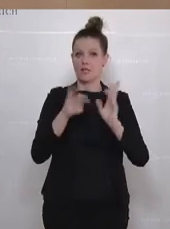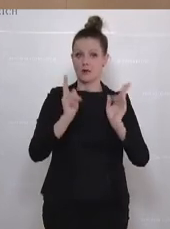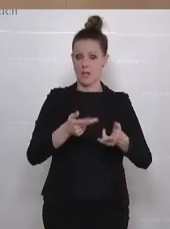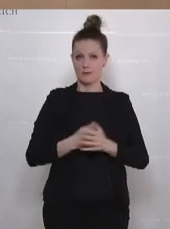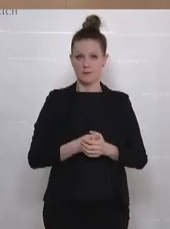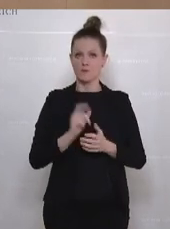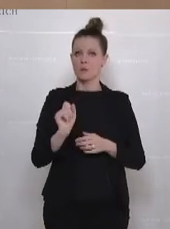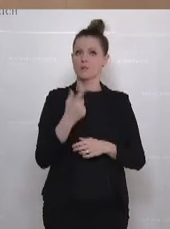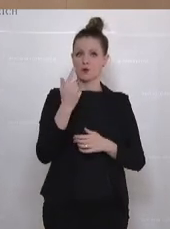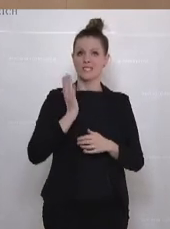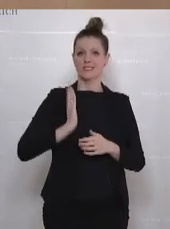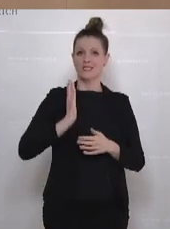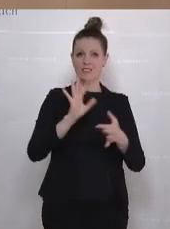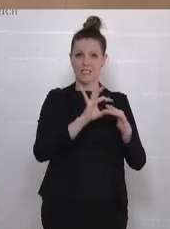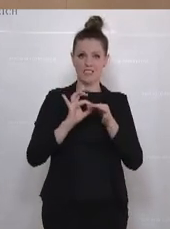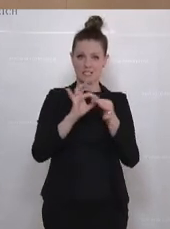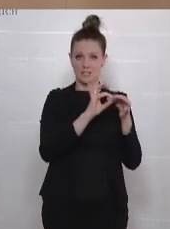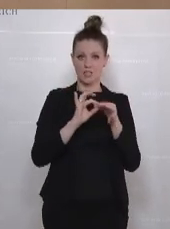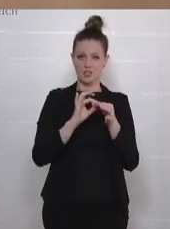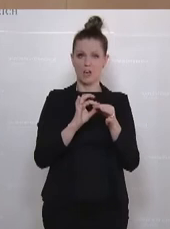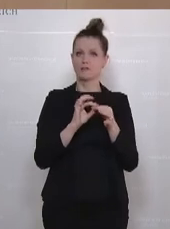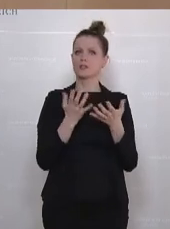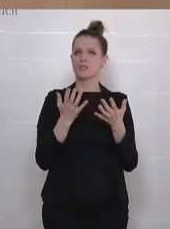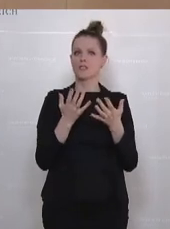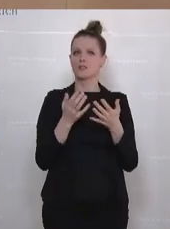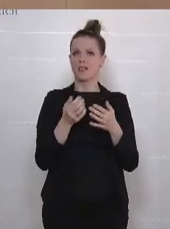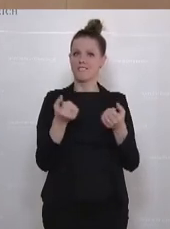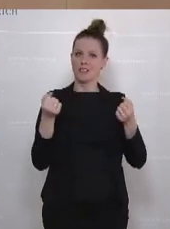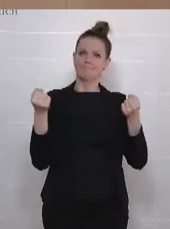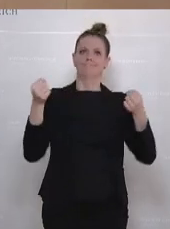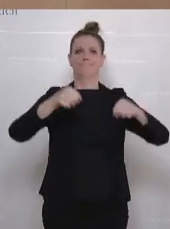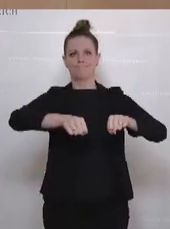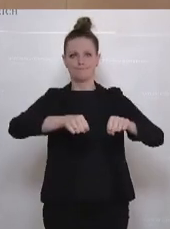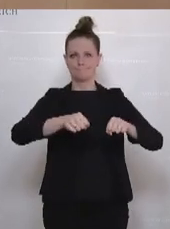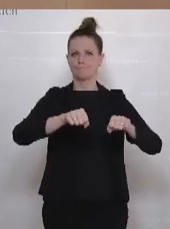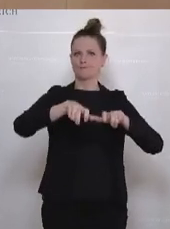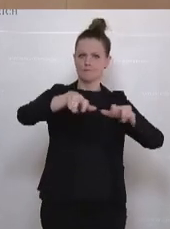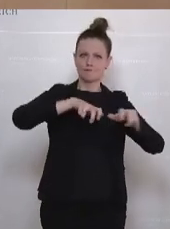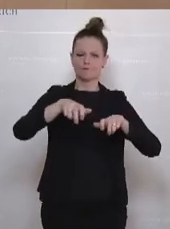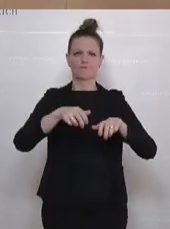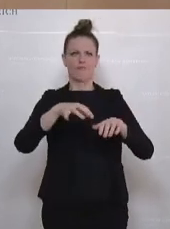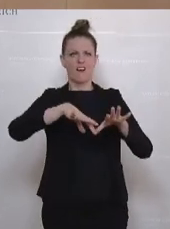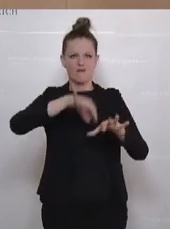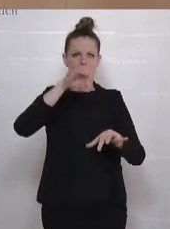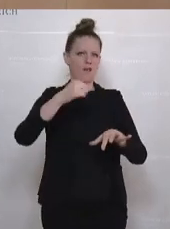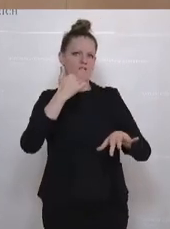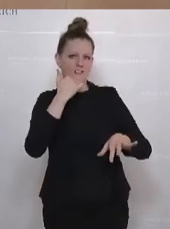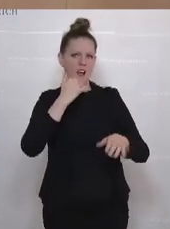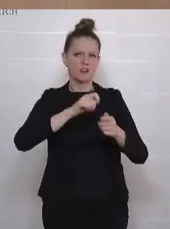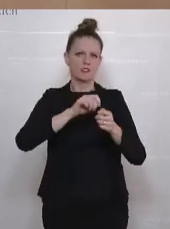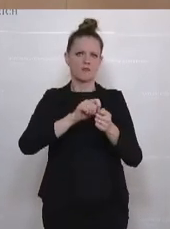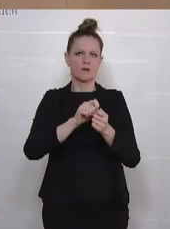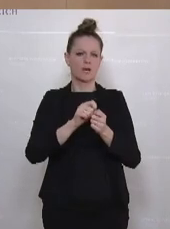aber gerade die Zivilgesellschaft in Ländern, in denen autoritäre Regime Wahlen verfälschen und die Opposition unterdrücken